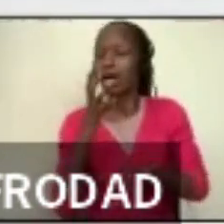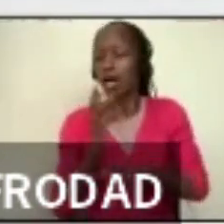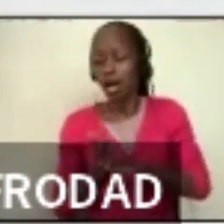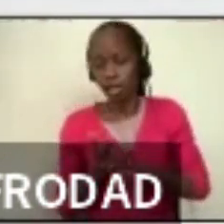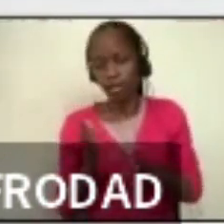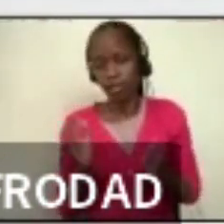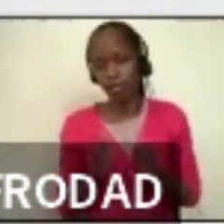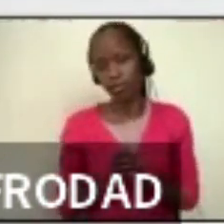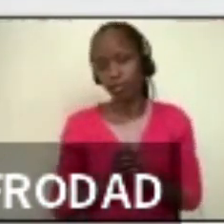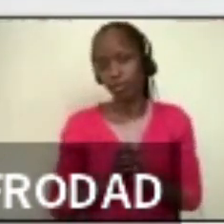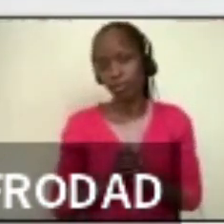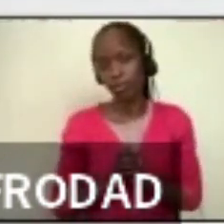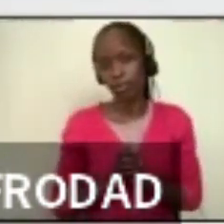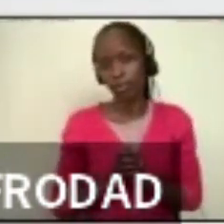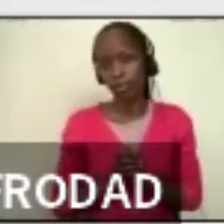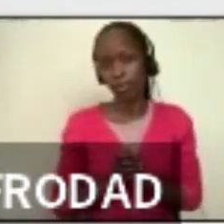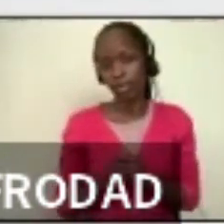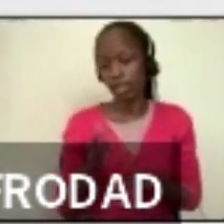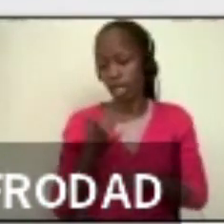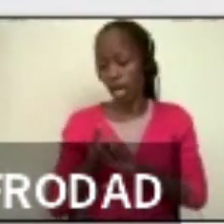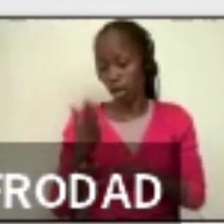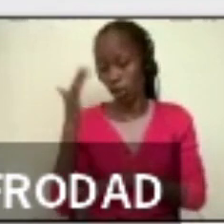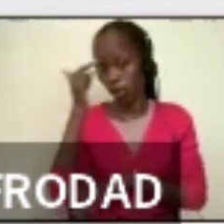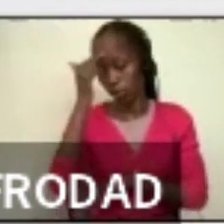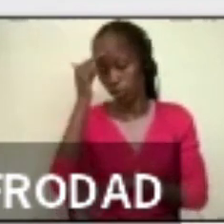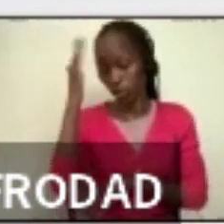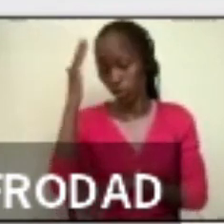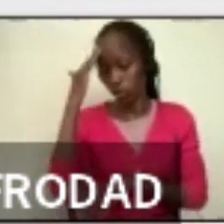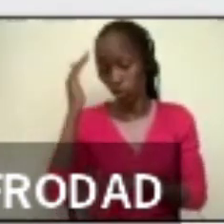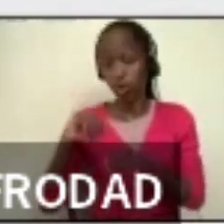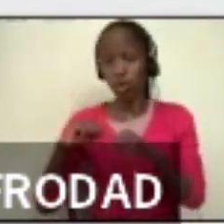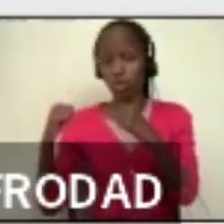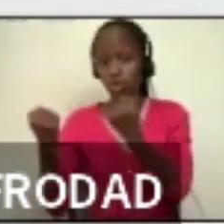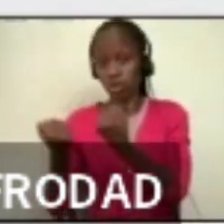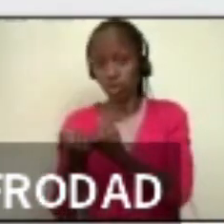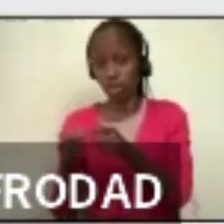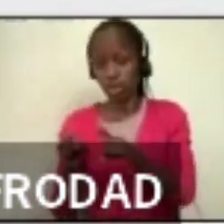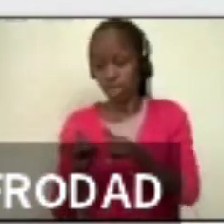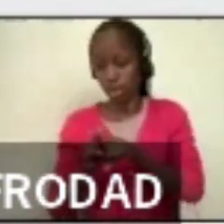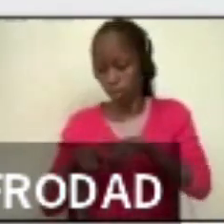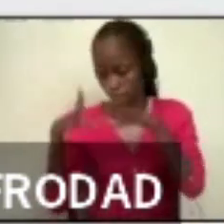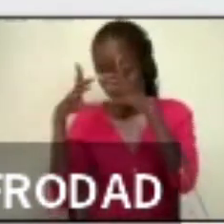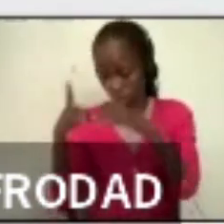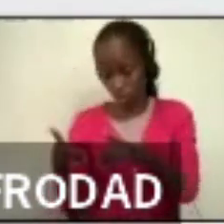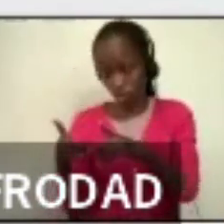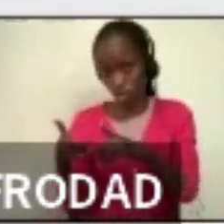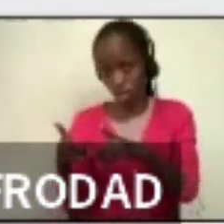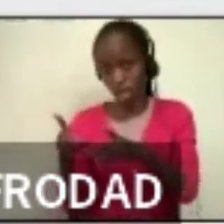C'est un peu plus difficile parce que du côté social, c'est un choix que l'on fait d'avoir